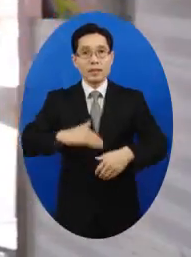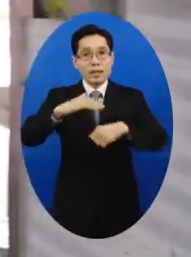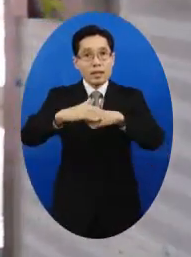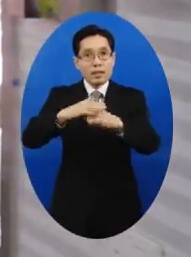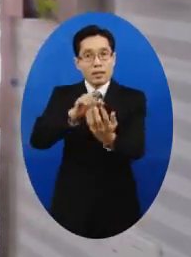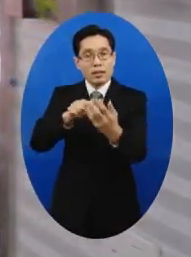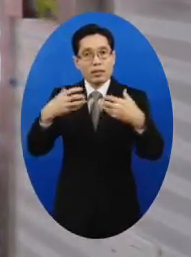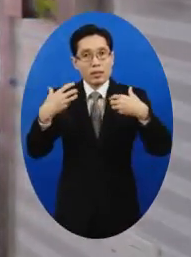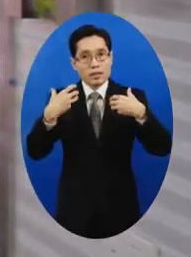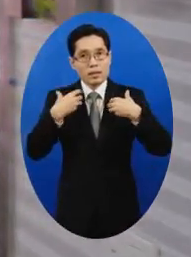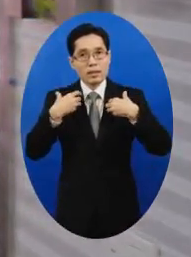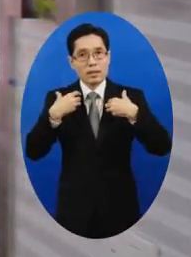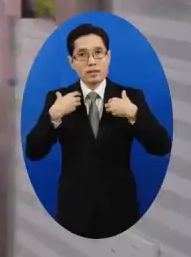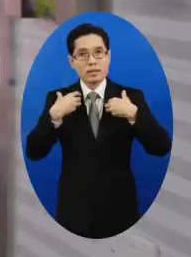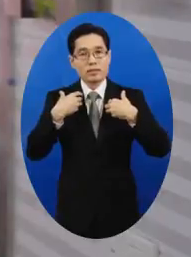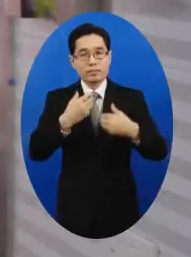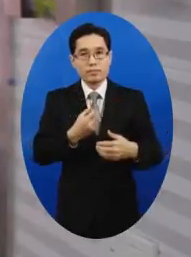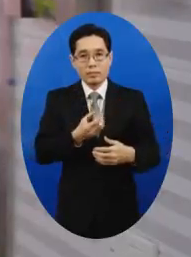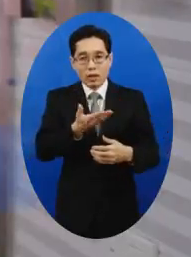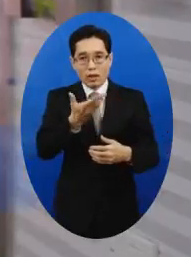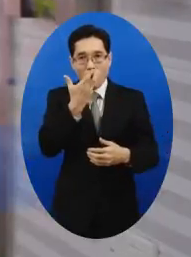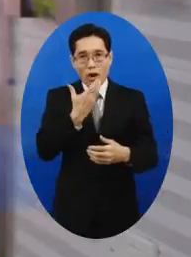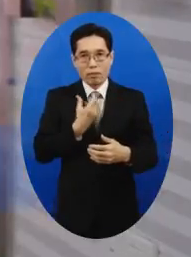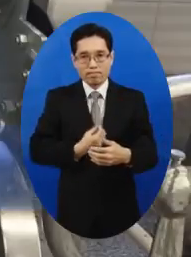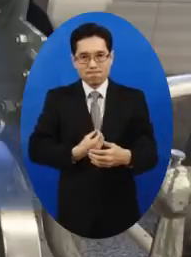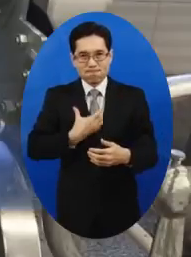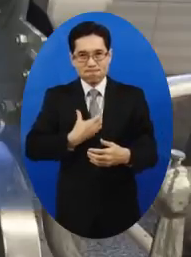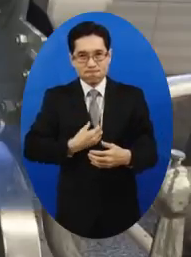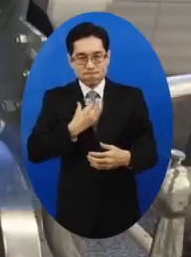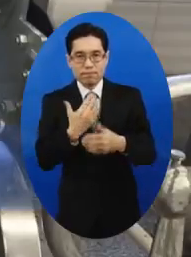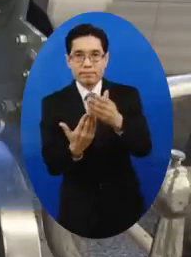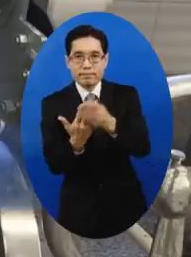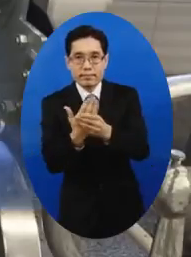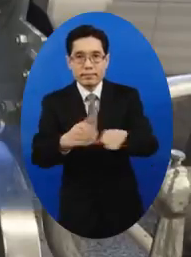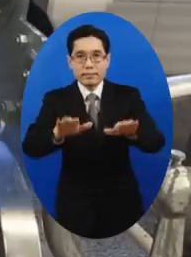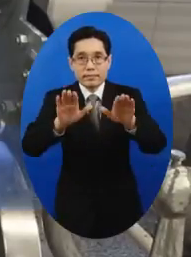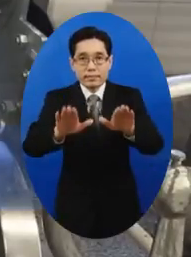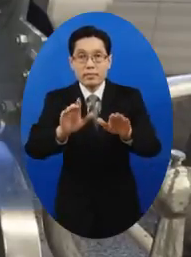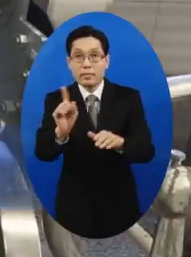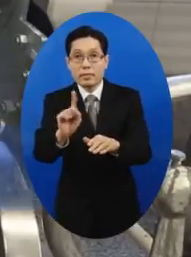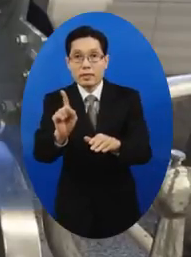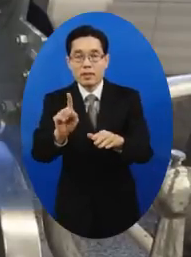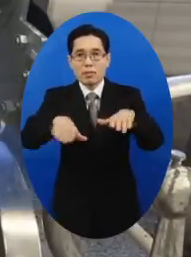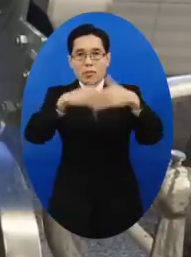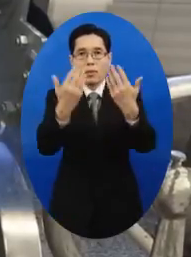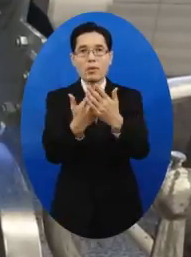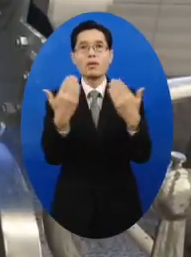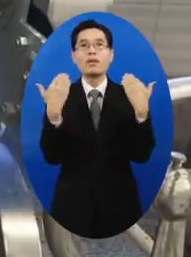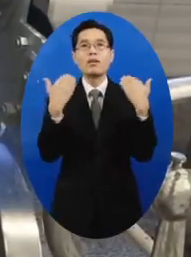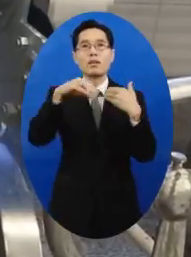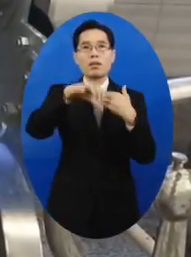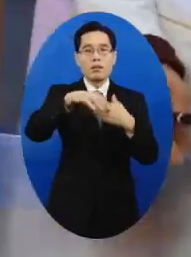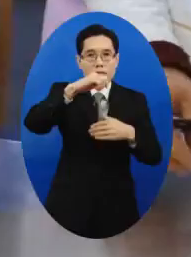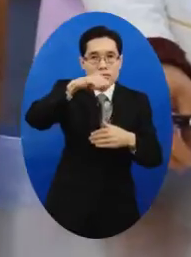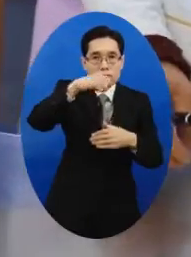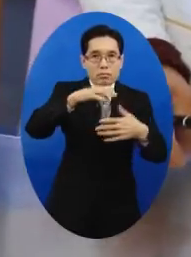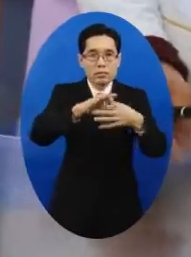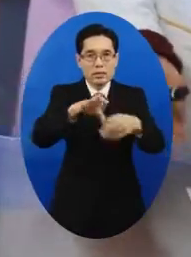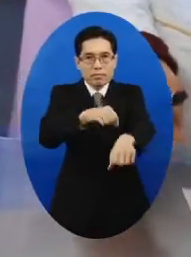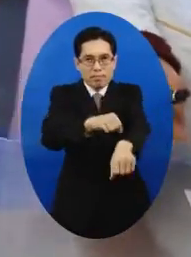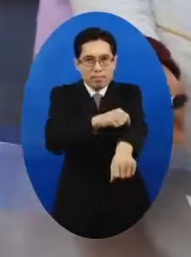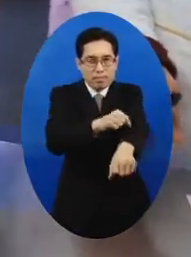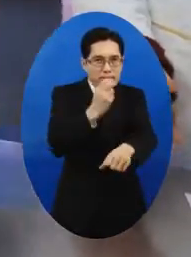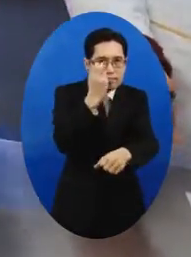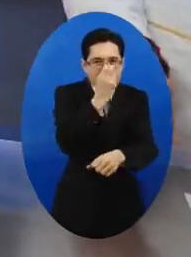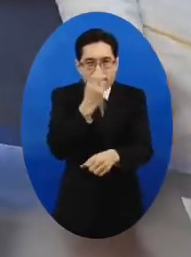대구시교육청 은 식중독 사고가 많이 발생하는 신학기를 맞아 서 모든 학교의 급식 위생 특별 점검을